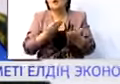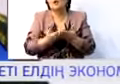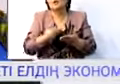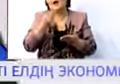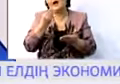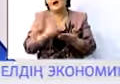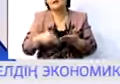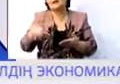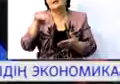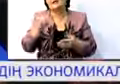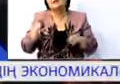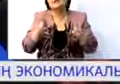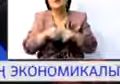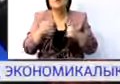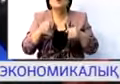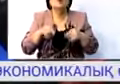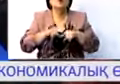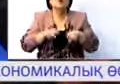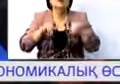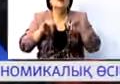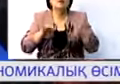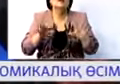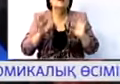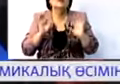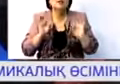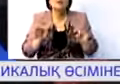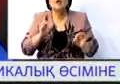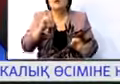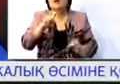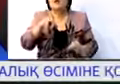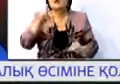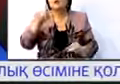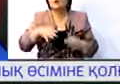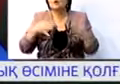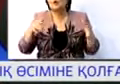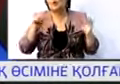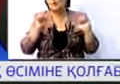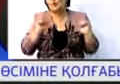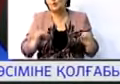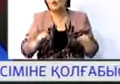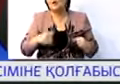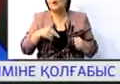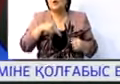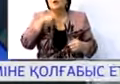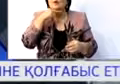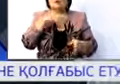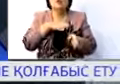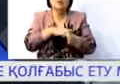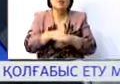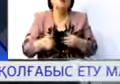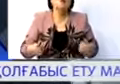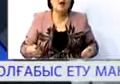асыл дініміздің тағылымдары жайлы үгіт насихат жүргізгеніміз абзал. Қазалықтар осындай зор мүмкіндікті бос жібермей, орынды пайдалануға